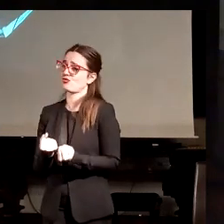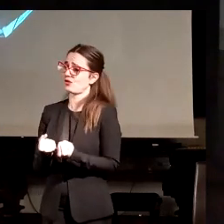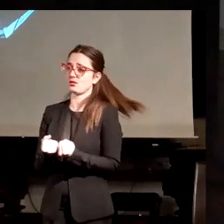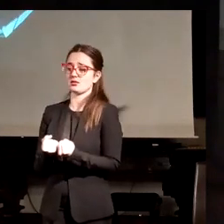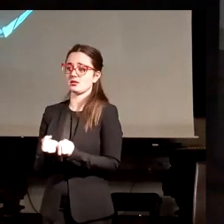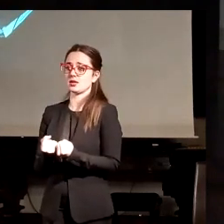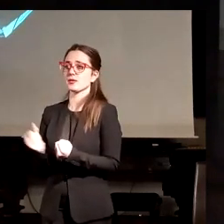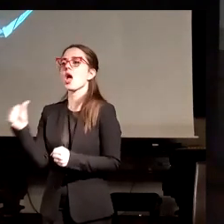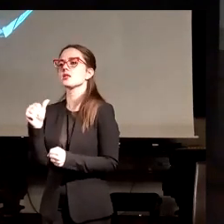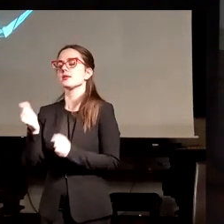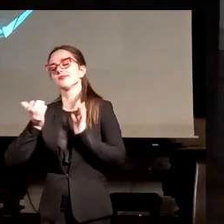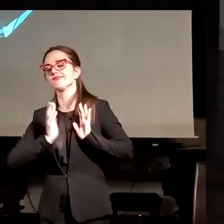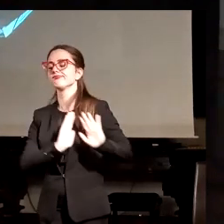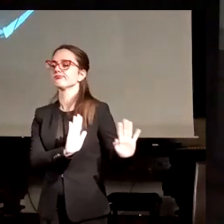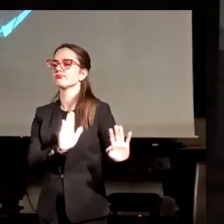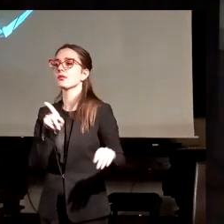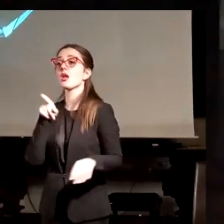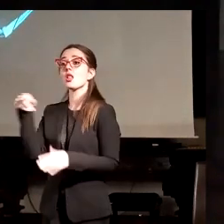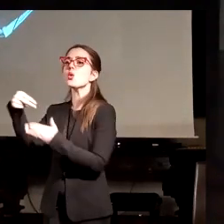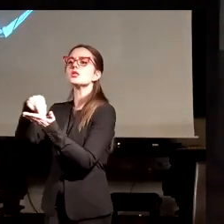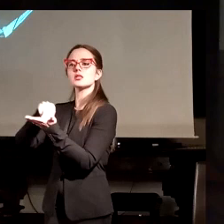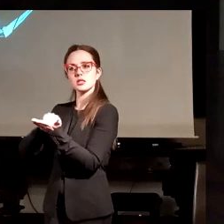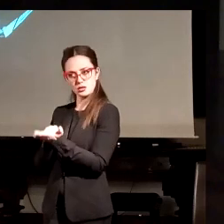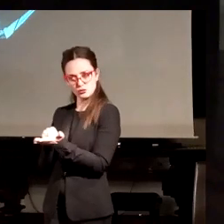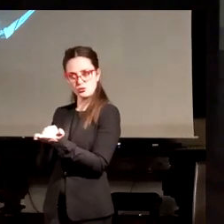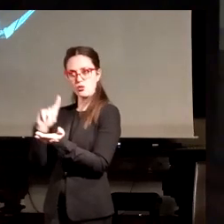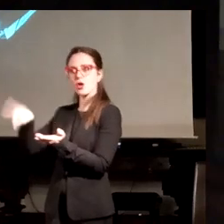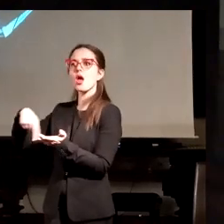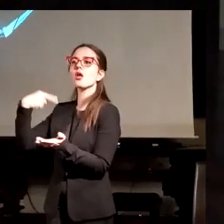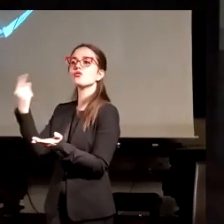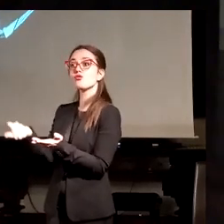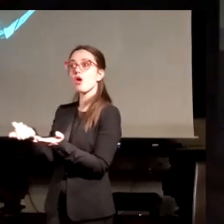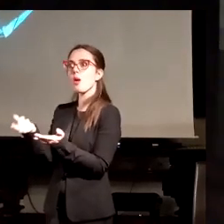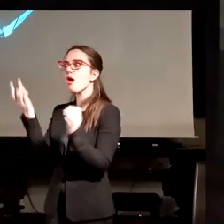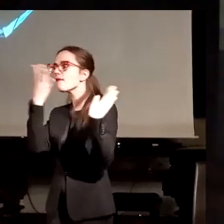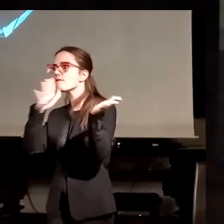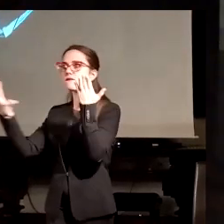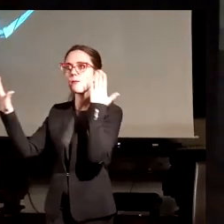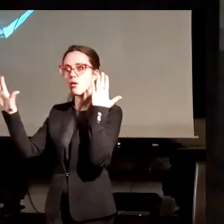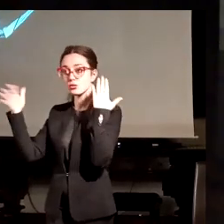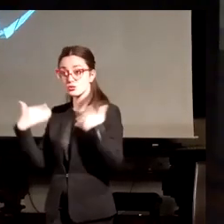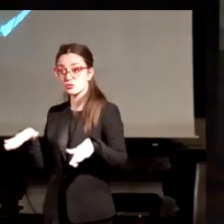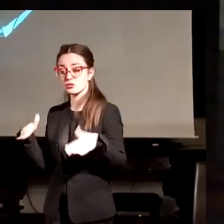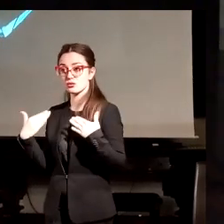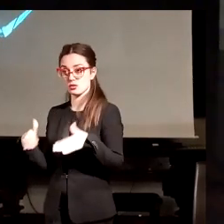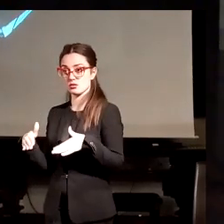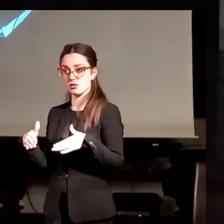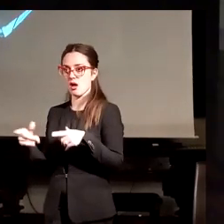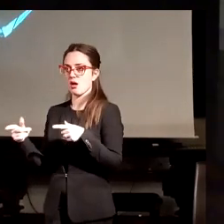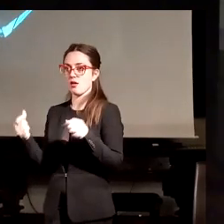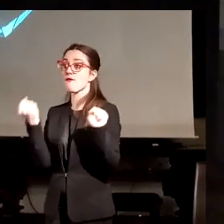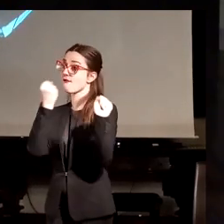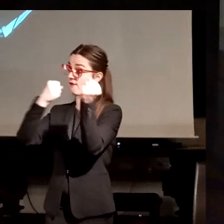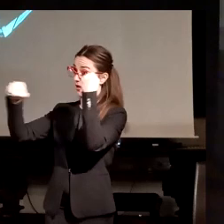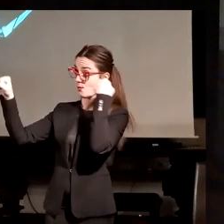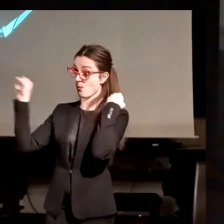stava facendo lo scrittore e dopo pochissimo il successo clamoroso per lei polysol